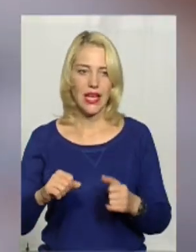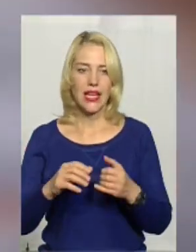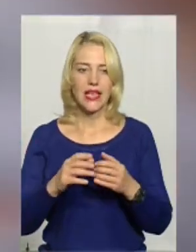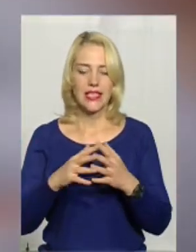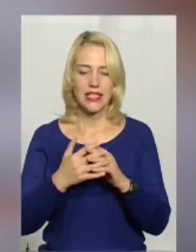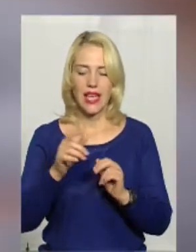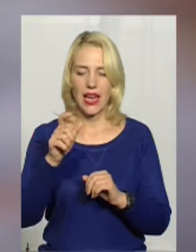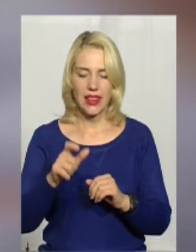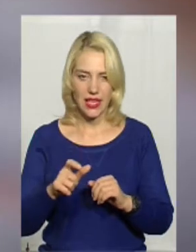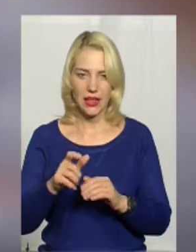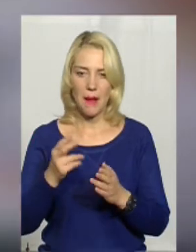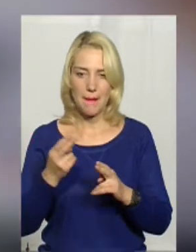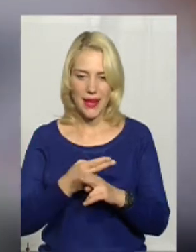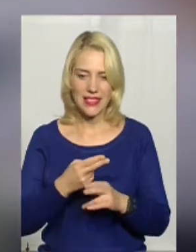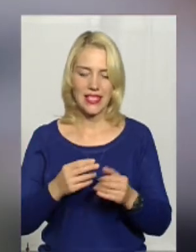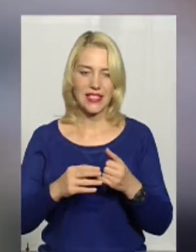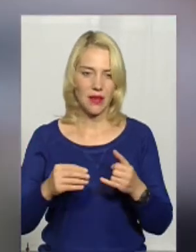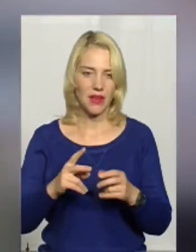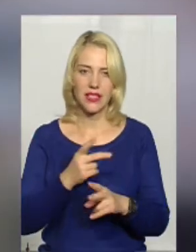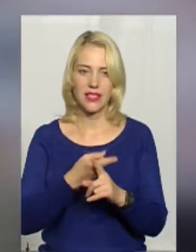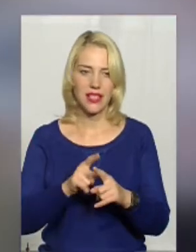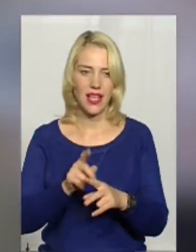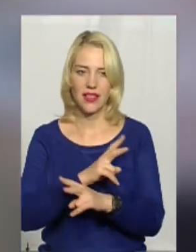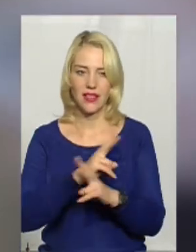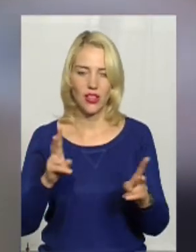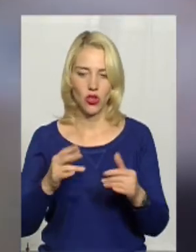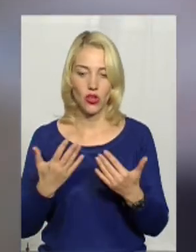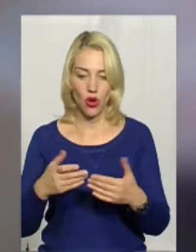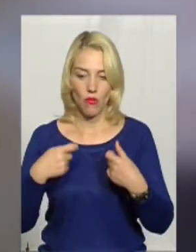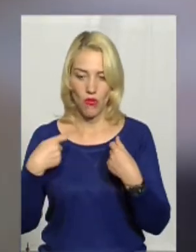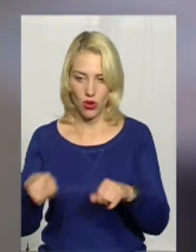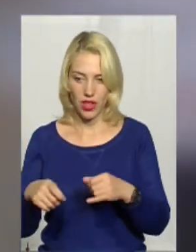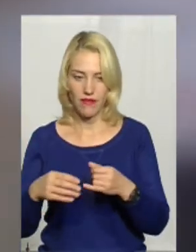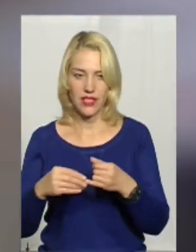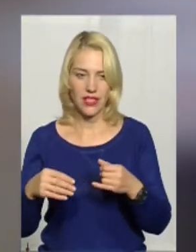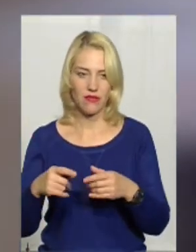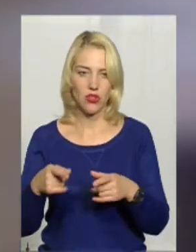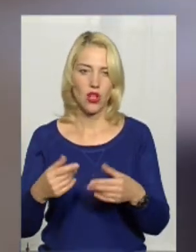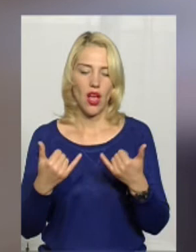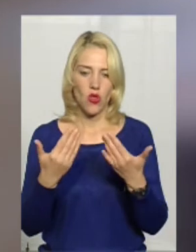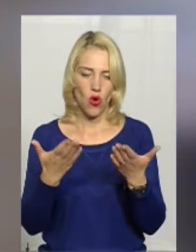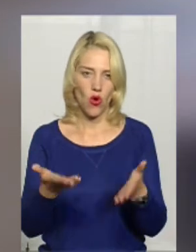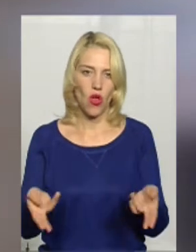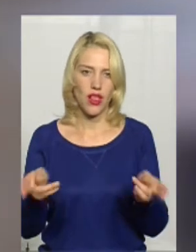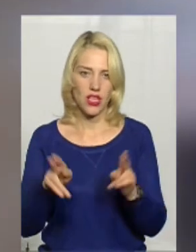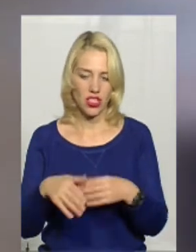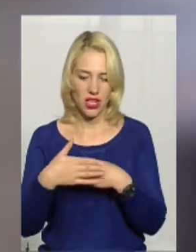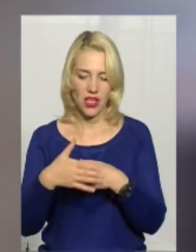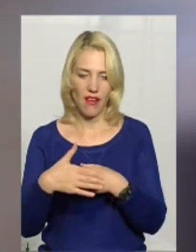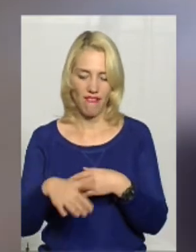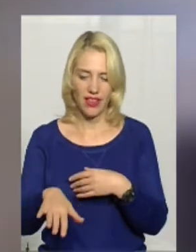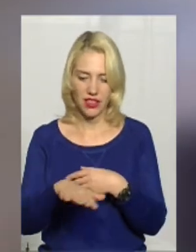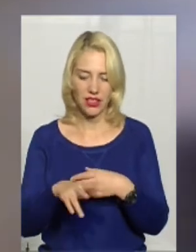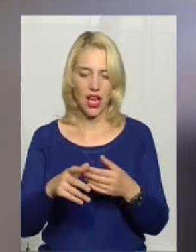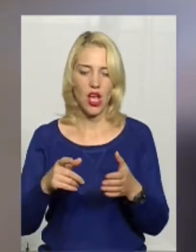ніхто. Якщо вже він продав землю, для нього стається тільки-но фірка і кусочок дороги, по якій він може йти, а